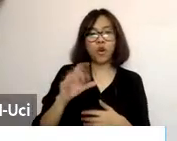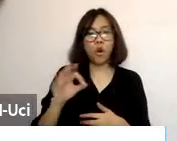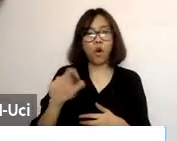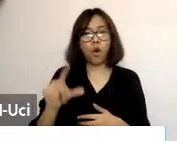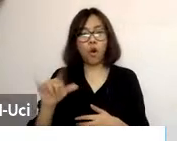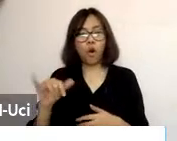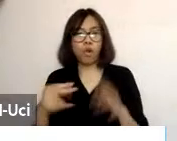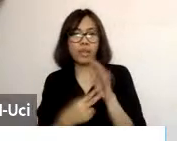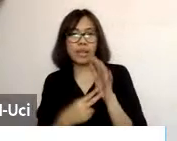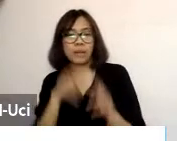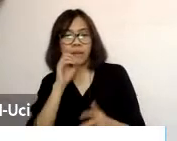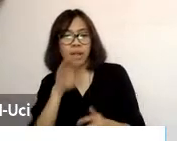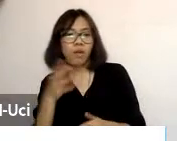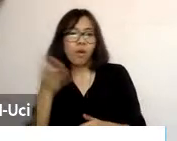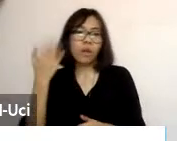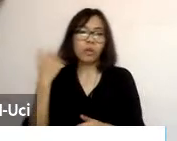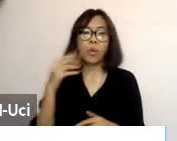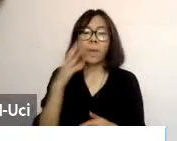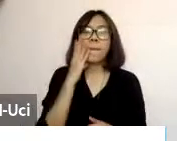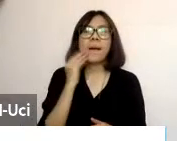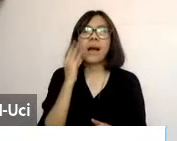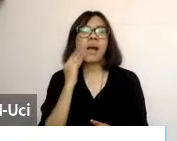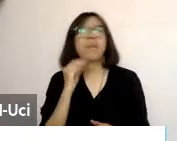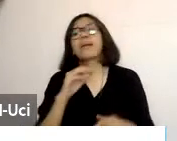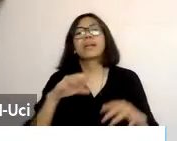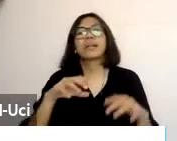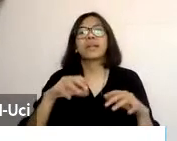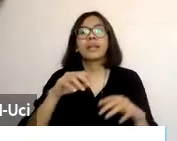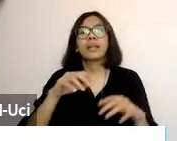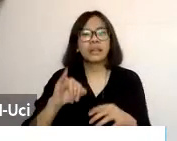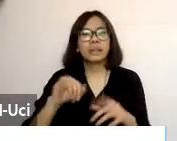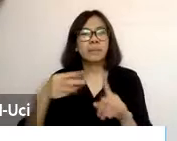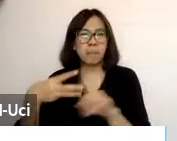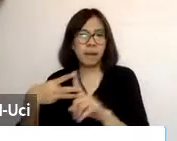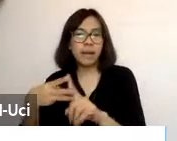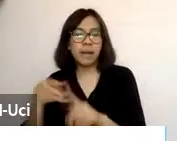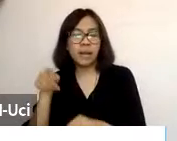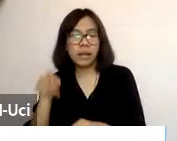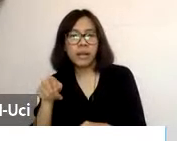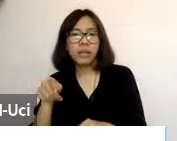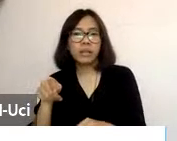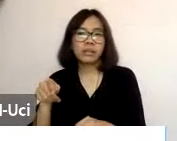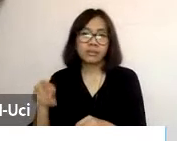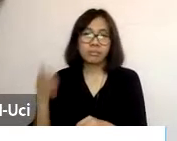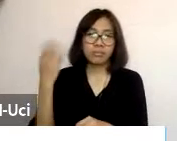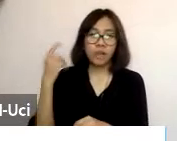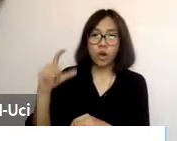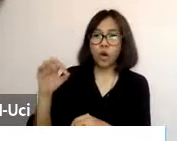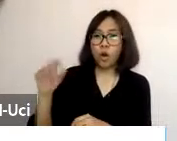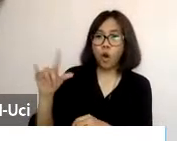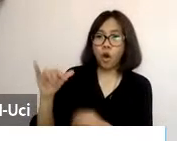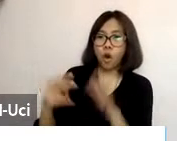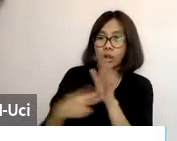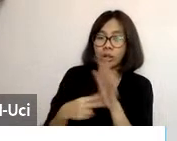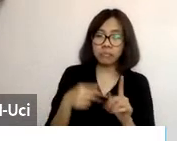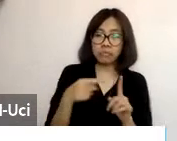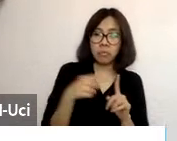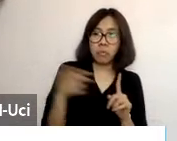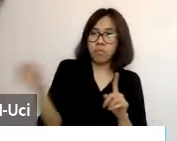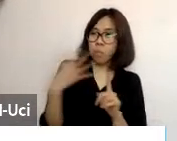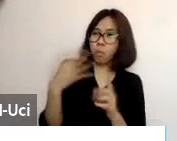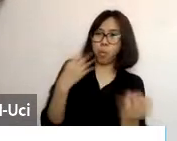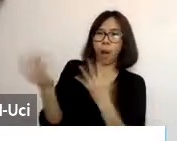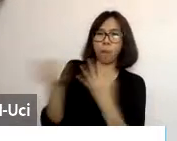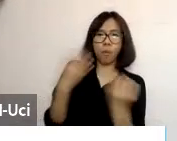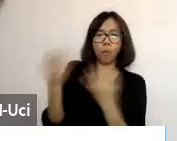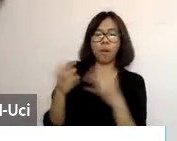pengalaman YP dia maaf bisa media sempat kemudian menampung lebih dari 60